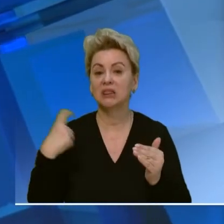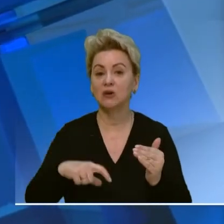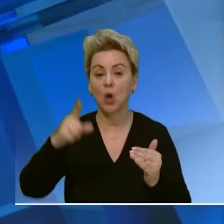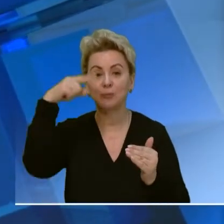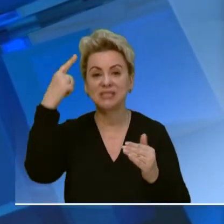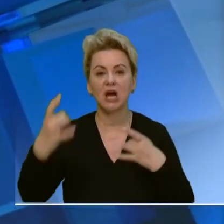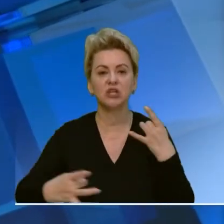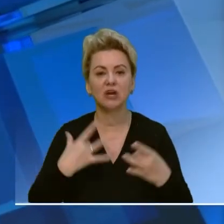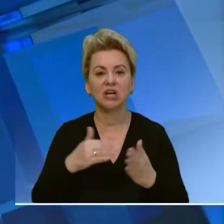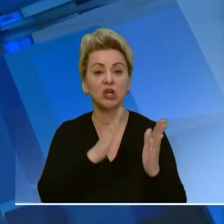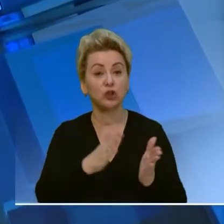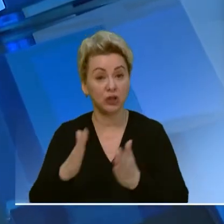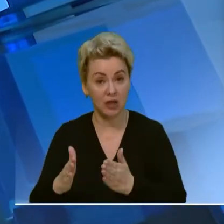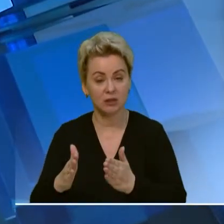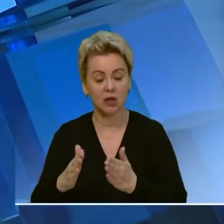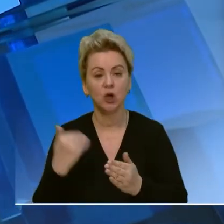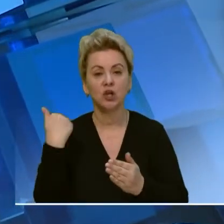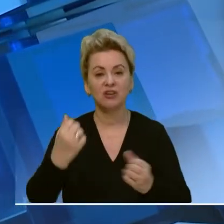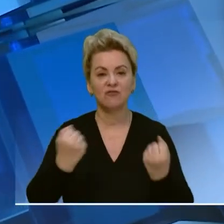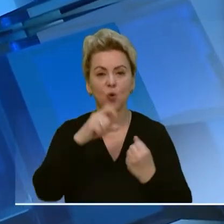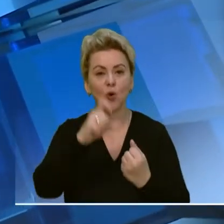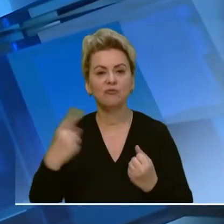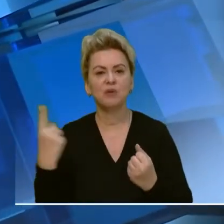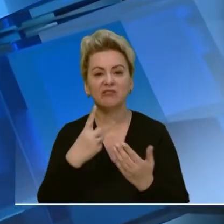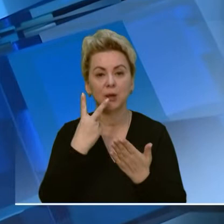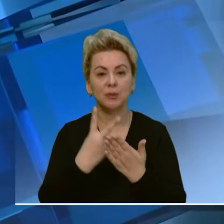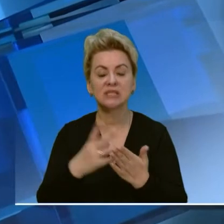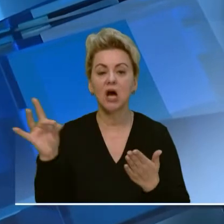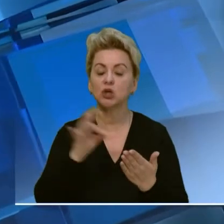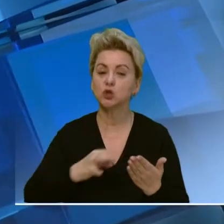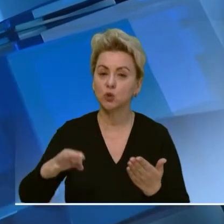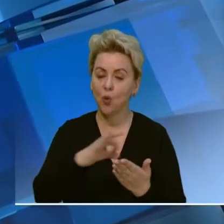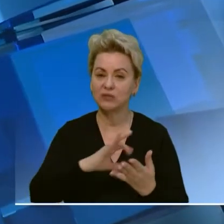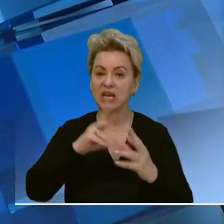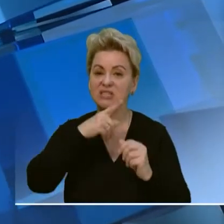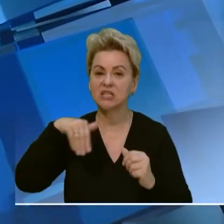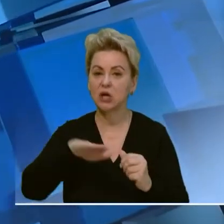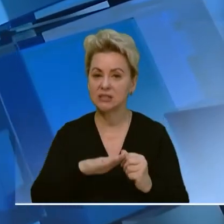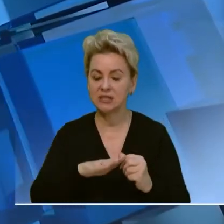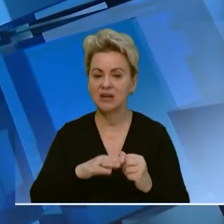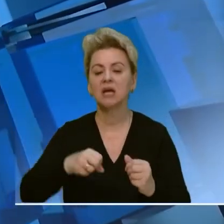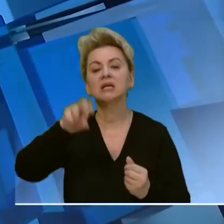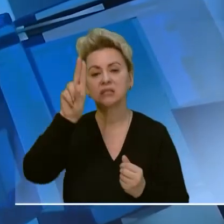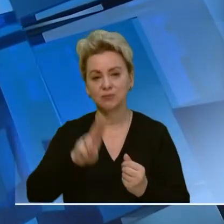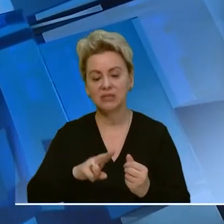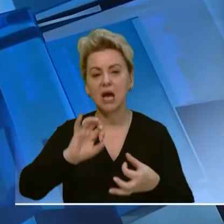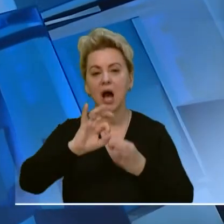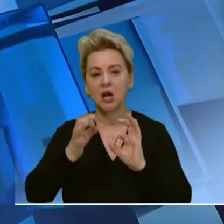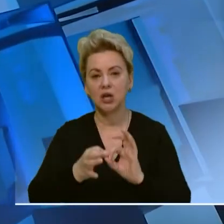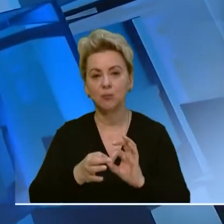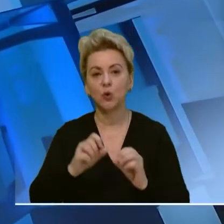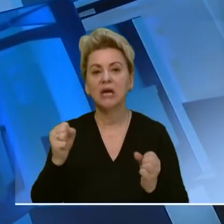Новочеркасского психоневрологического интерната. Его спортсмены впервые представили Ростовскую область на Всероссийской специальной олимпиаде